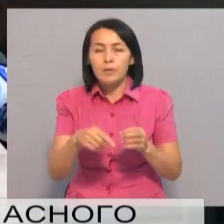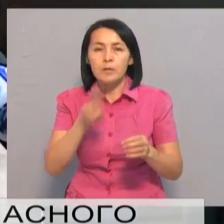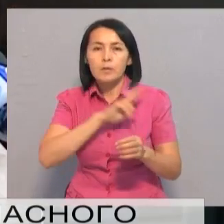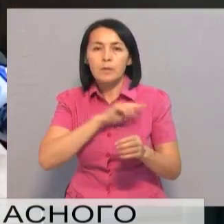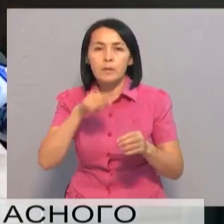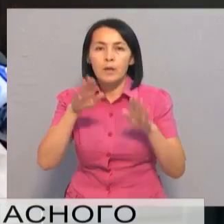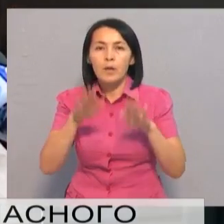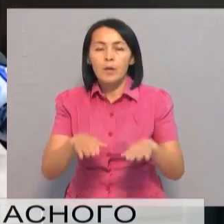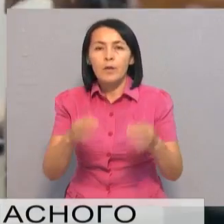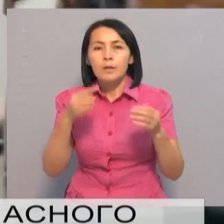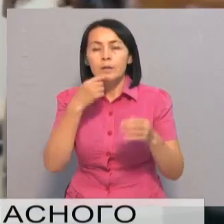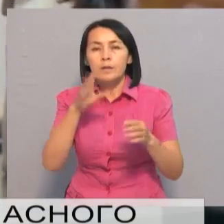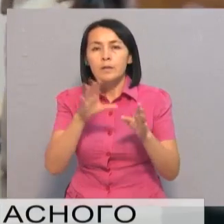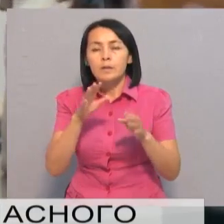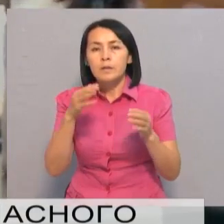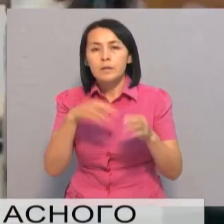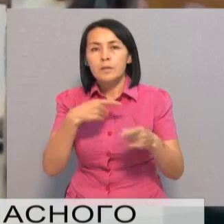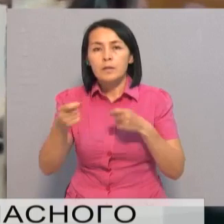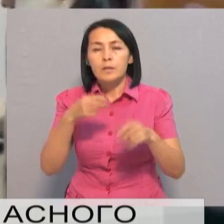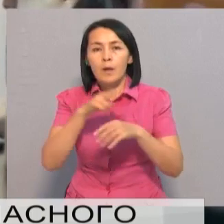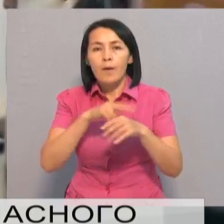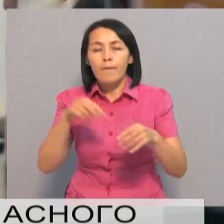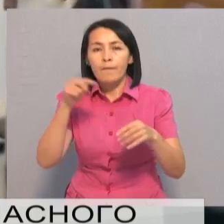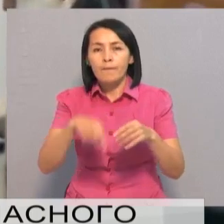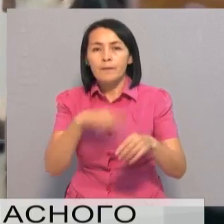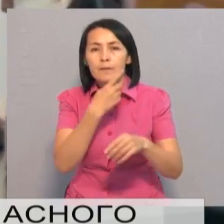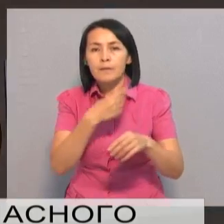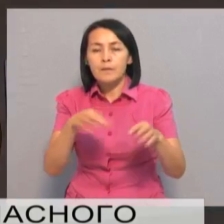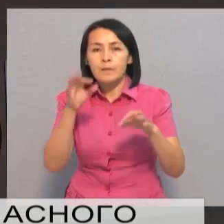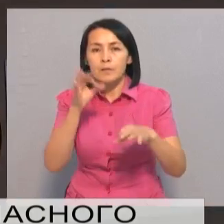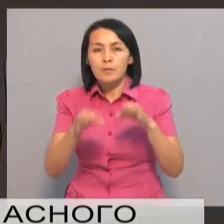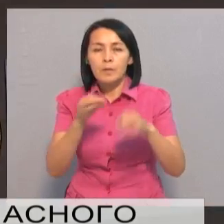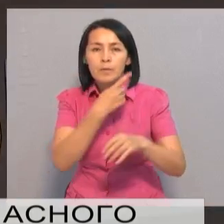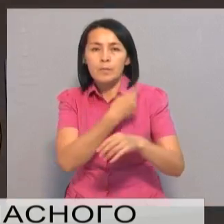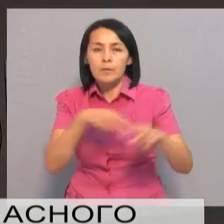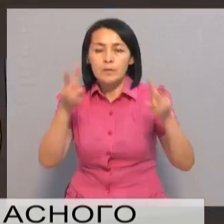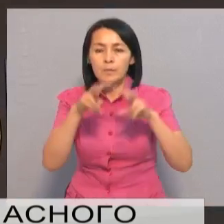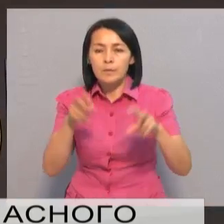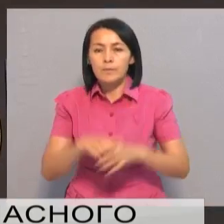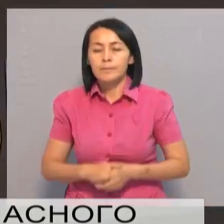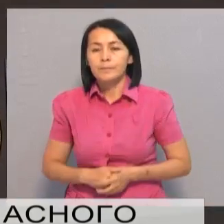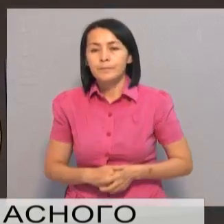погиб на месте. В настоящее время департаментом полиции назначена судебная медицинская экспертиза.